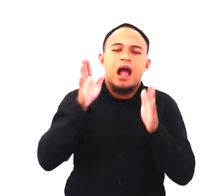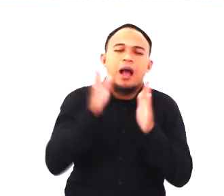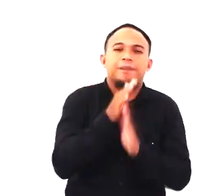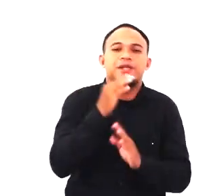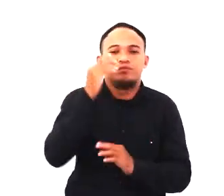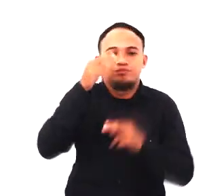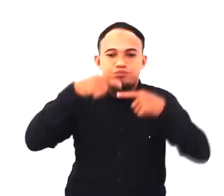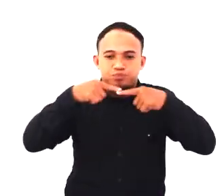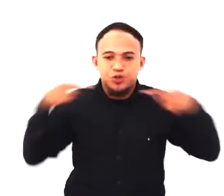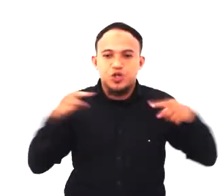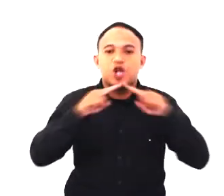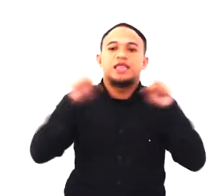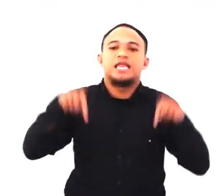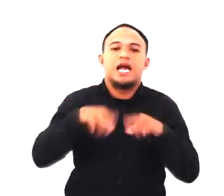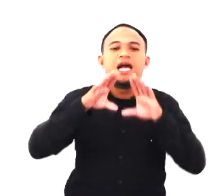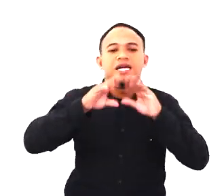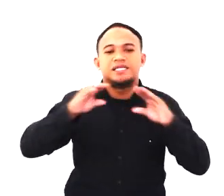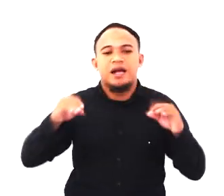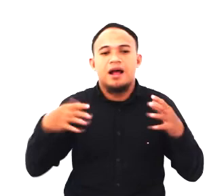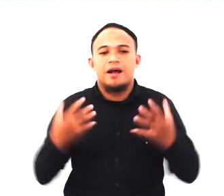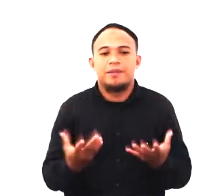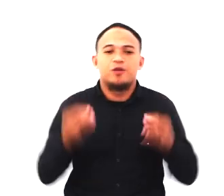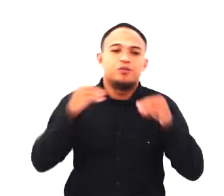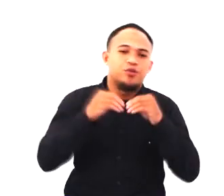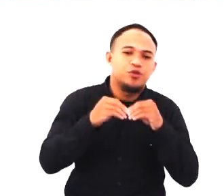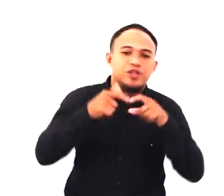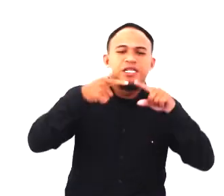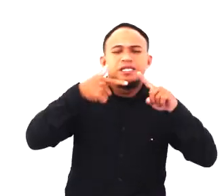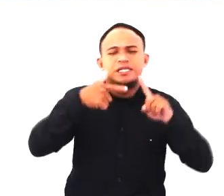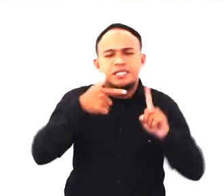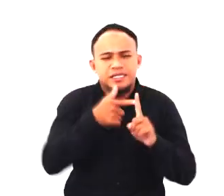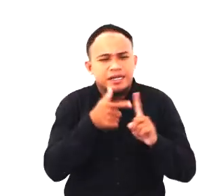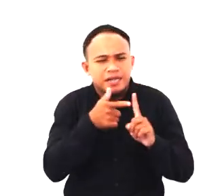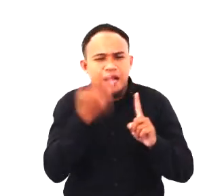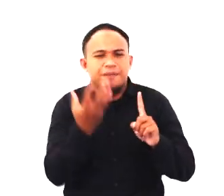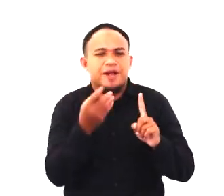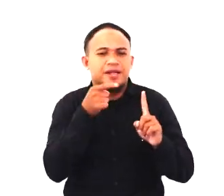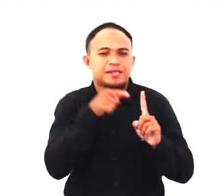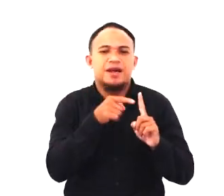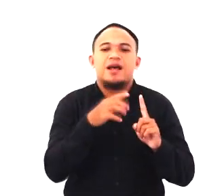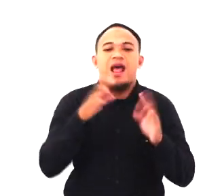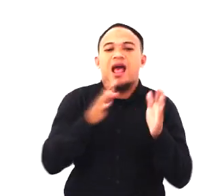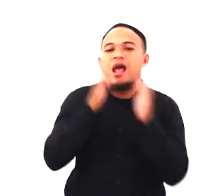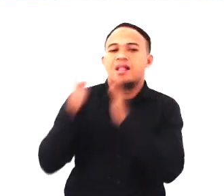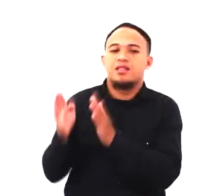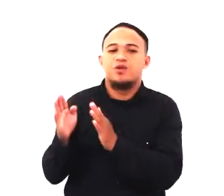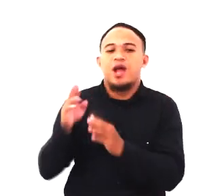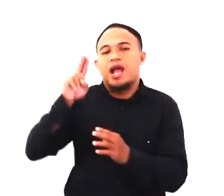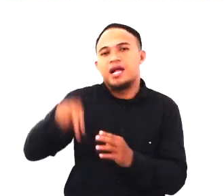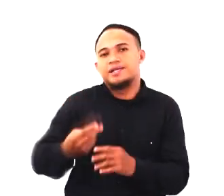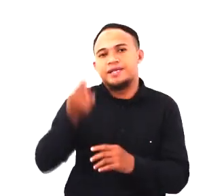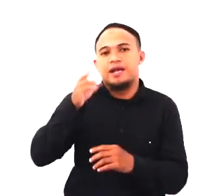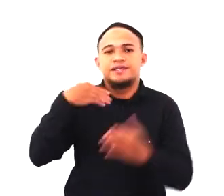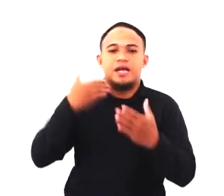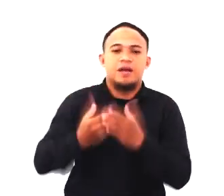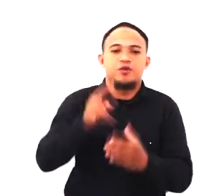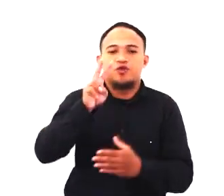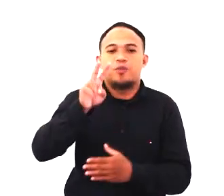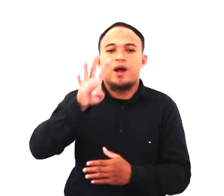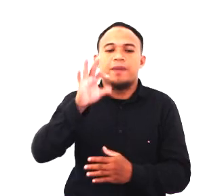Pekerjaannya amburadul, penawarannya juga enggak sesuai dengan aturan, telah mundur